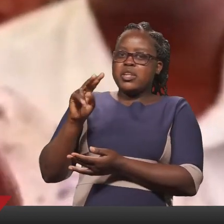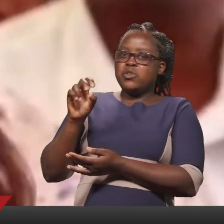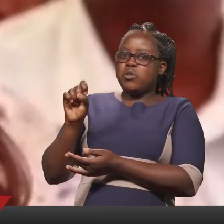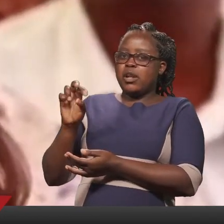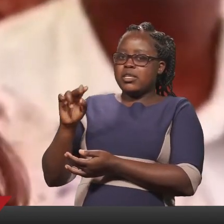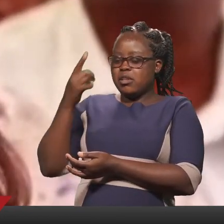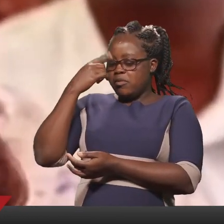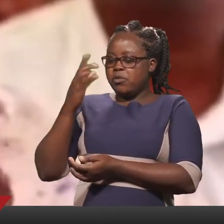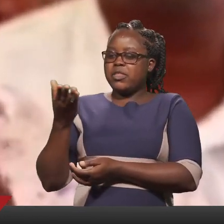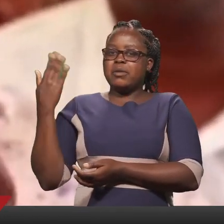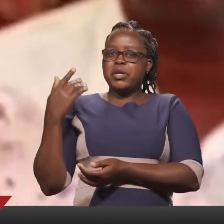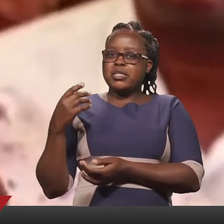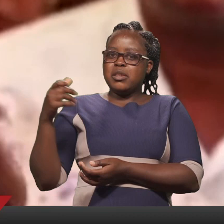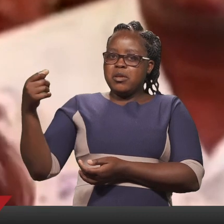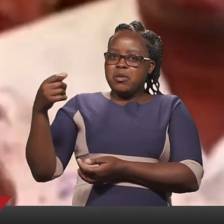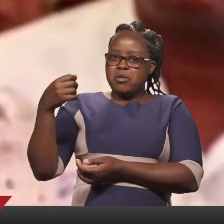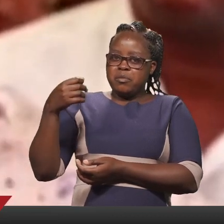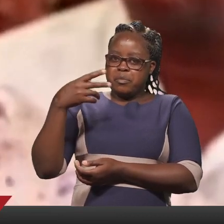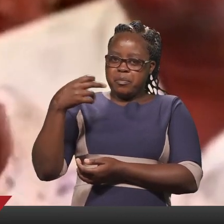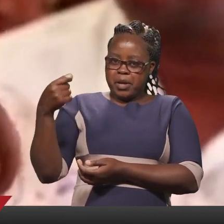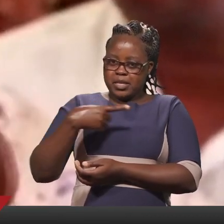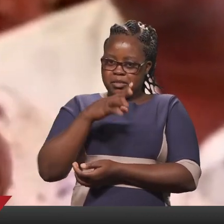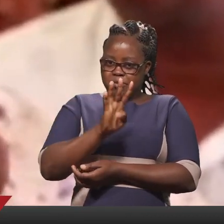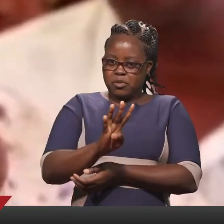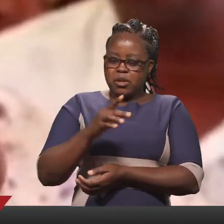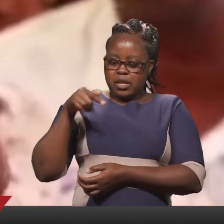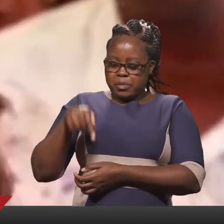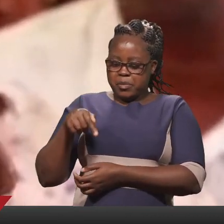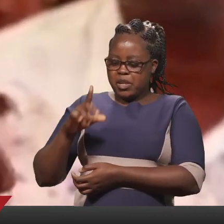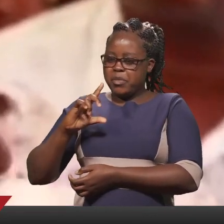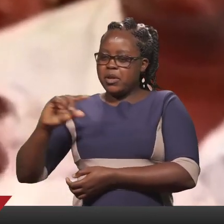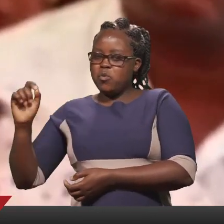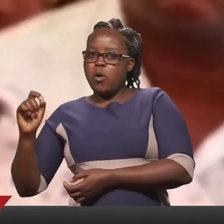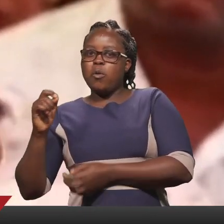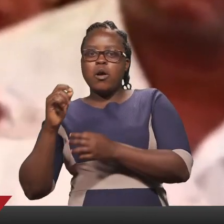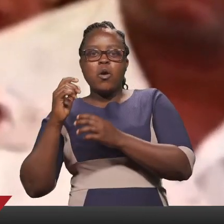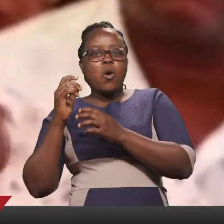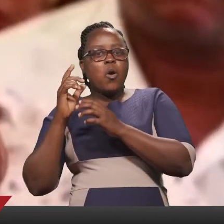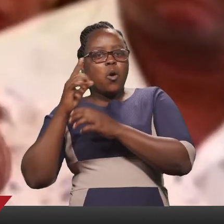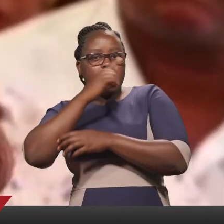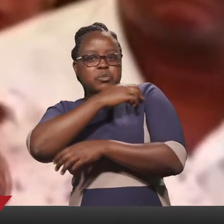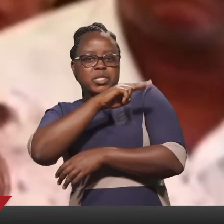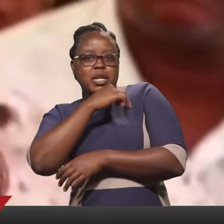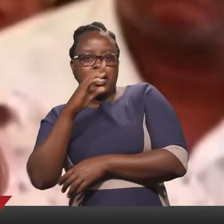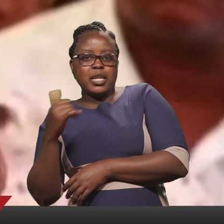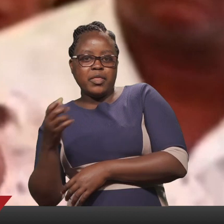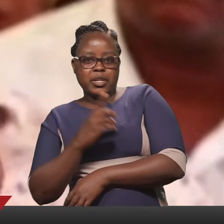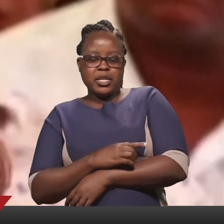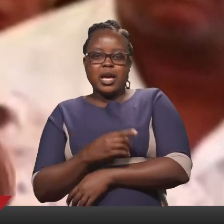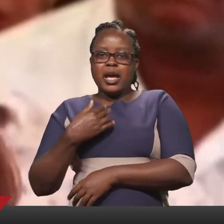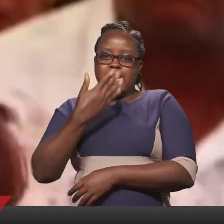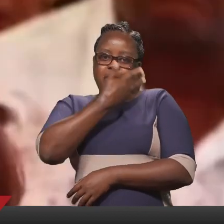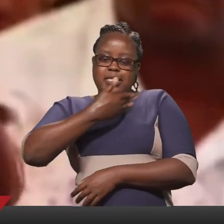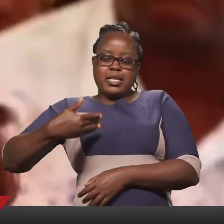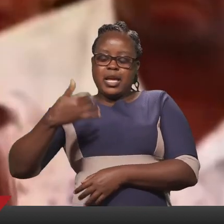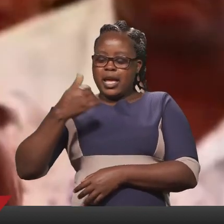uone tunalipanga insurance. For the last 4 months, zimekuwa zikilipwa na nani? Leo hii mtoto wangu, mimi nimekuwa kwa hospitali the other day,